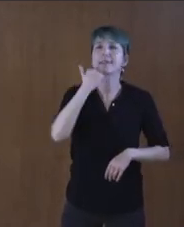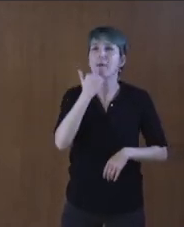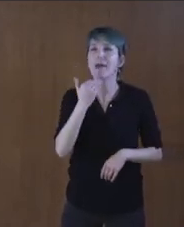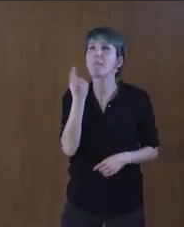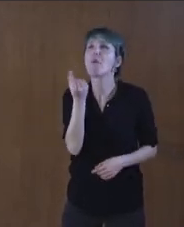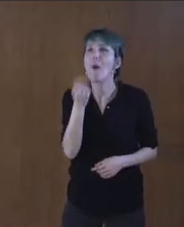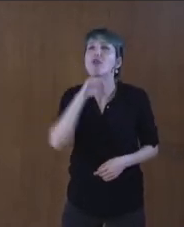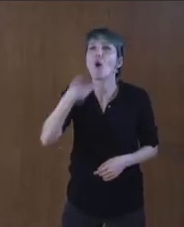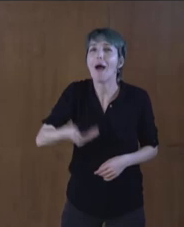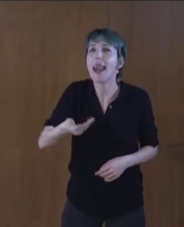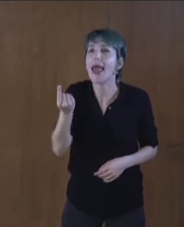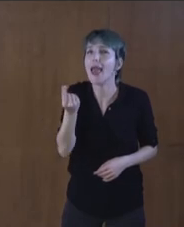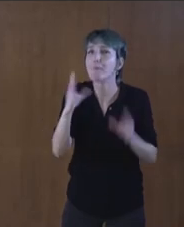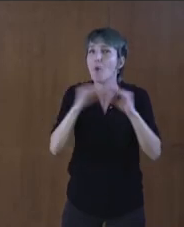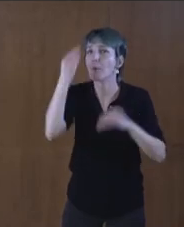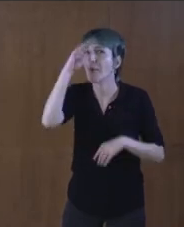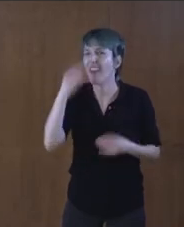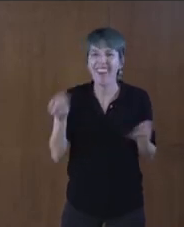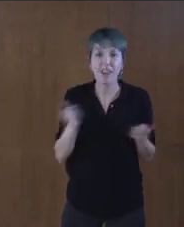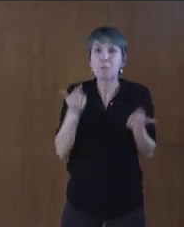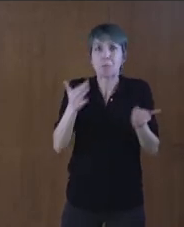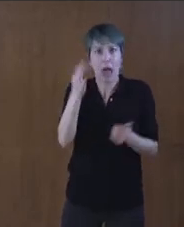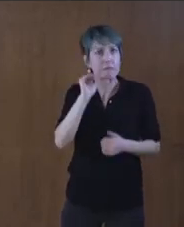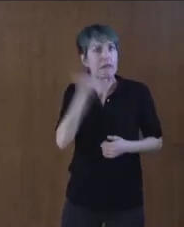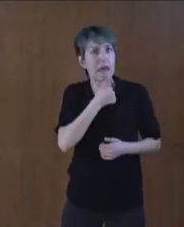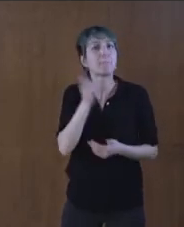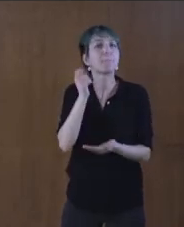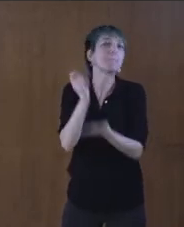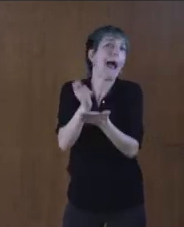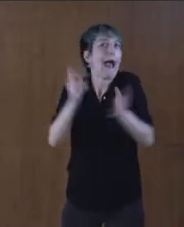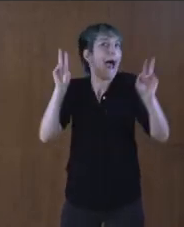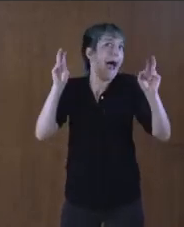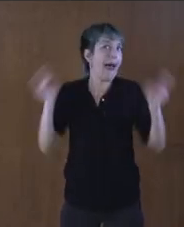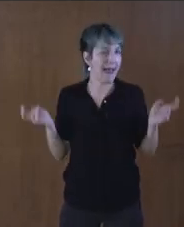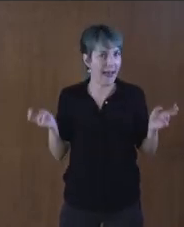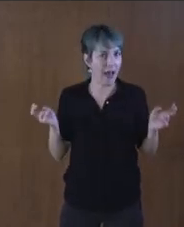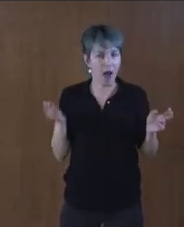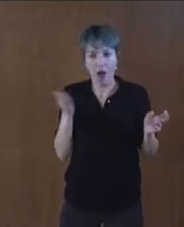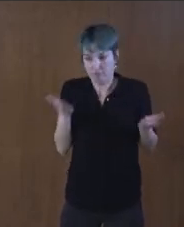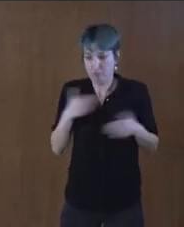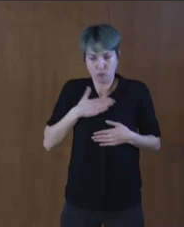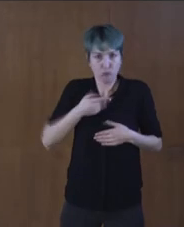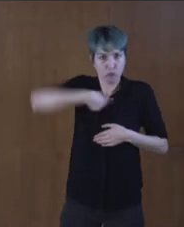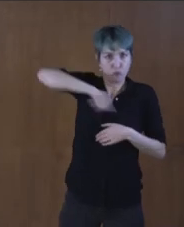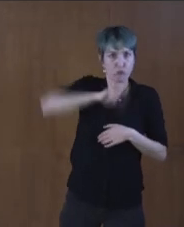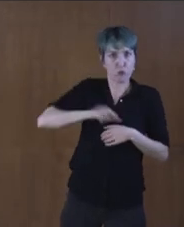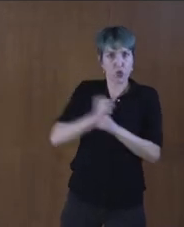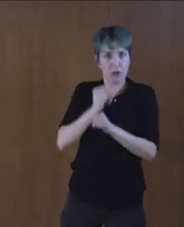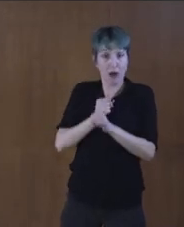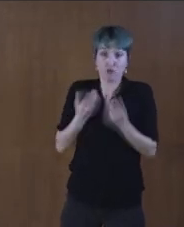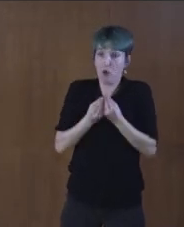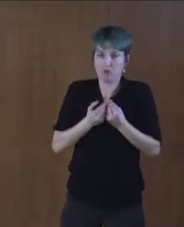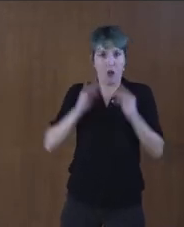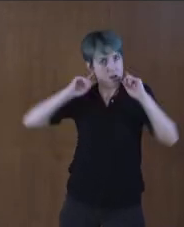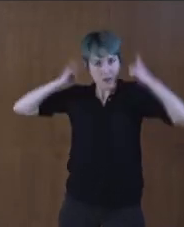la Universitat Pompeu Fabra i qui ho hauria de pagar a banda dels que hi treballem, que sens dubte ho paguem amb